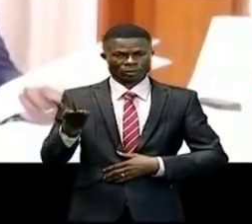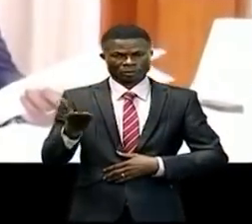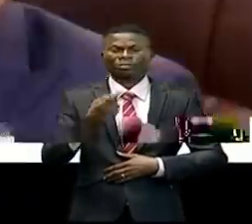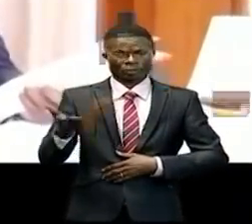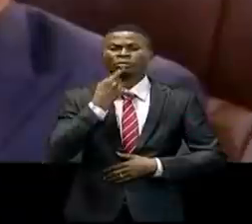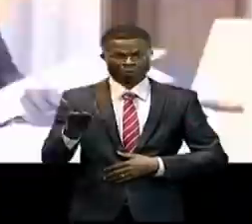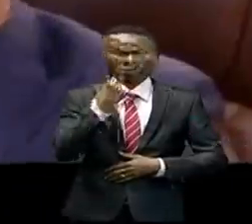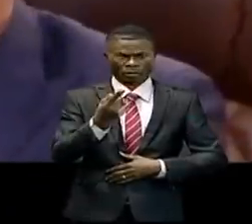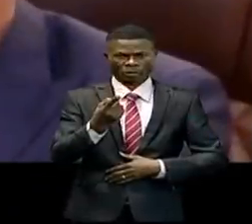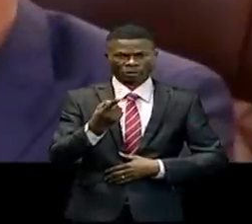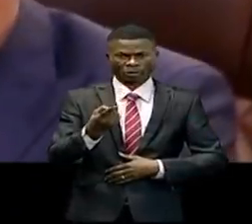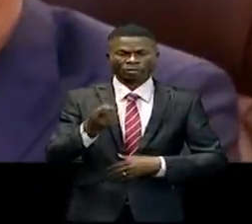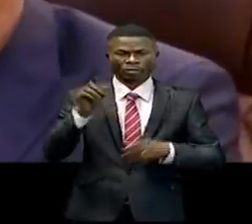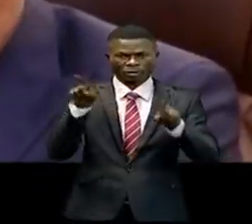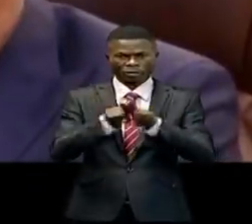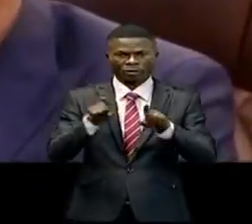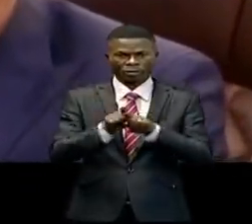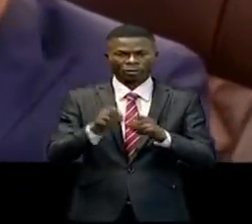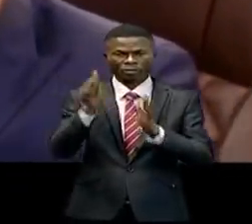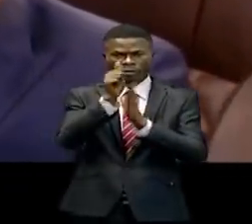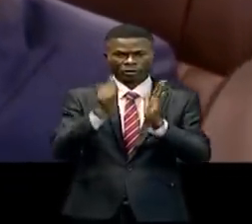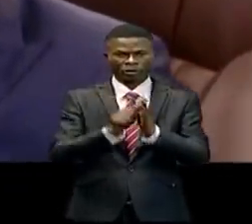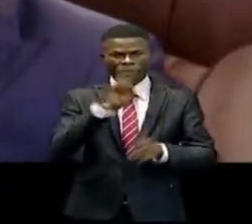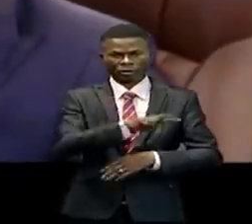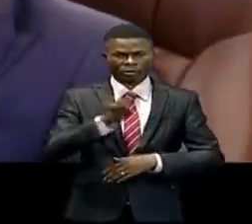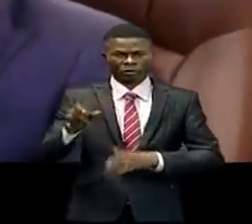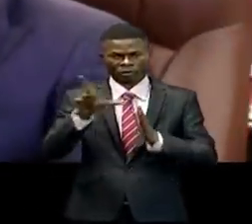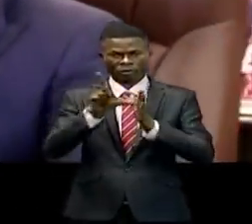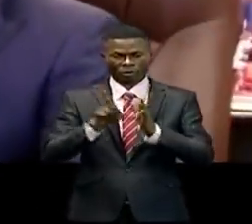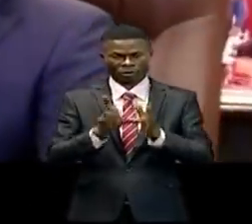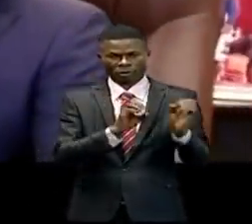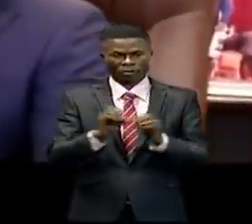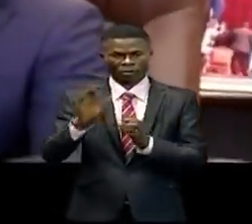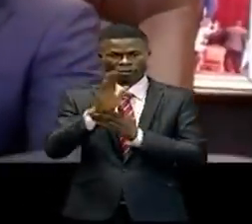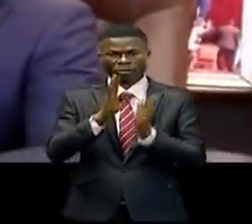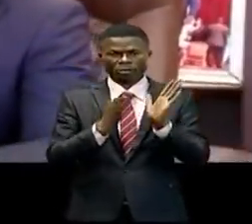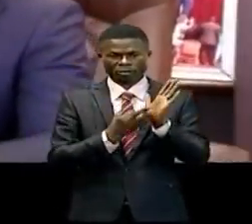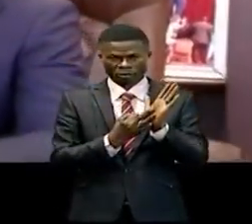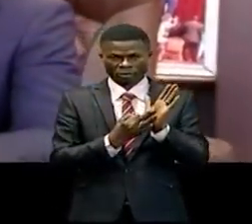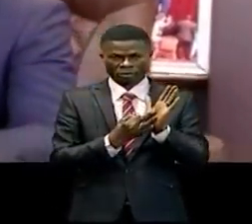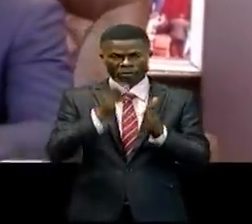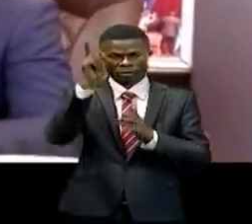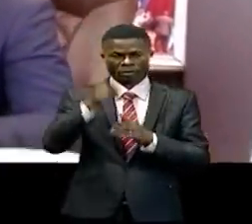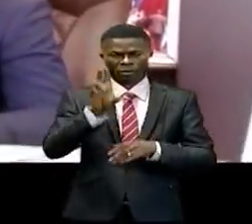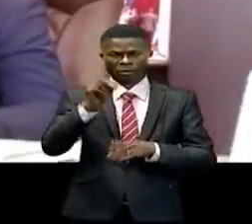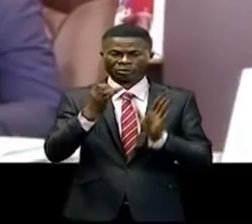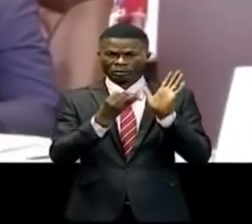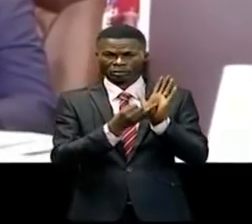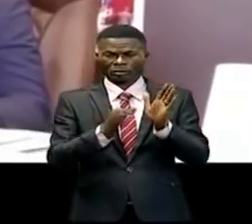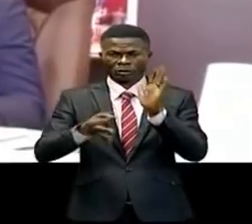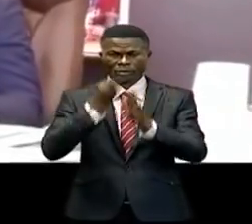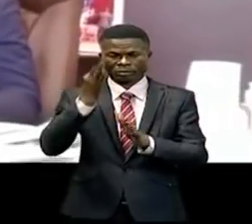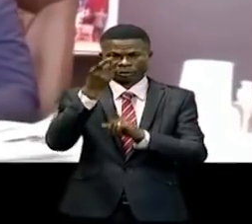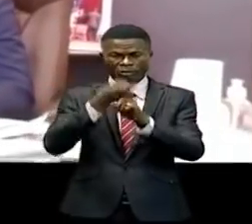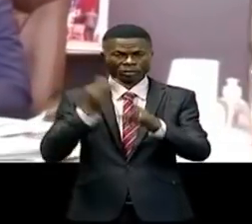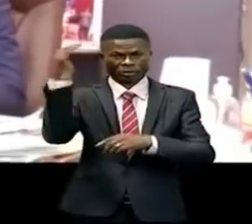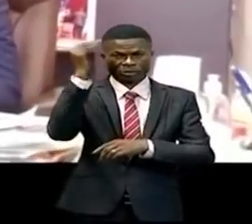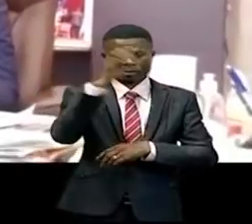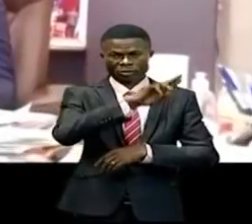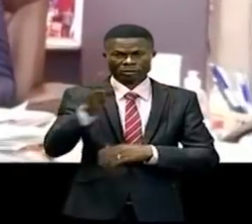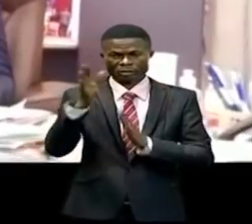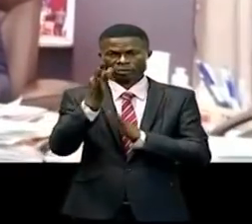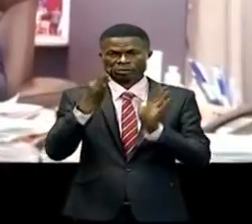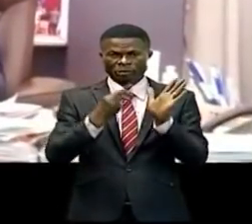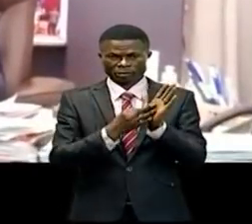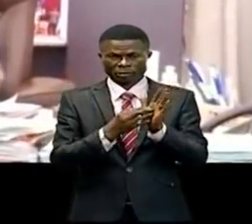rappelé que conformément à l'article 22 de la loi organique numéro 18/027 du 13 décembre 2018